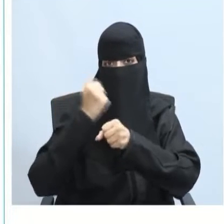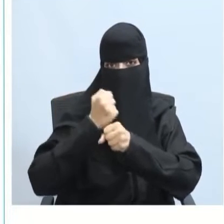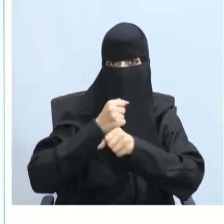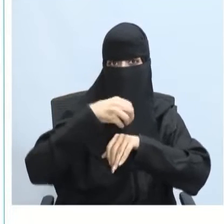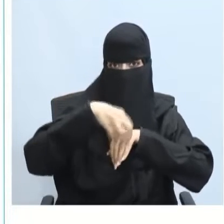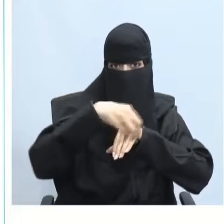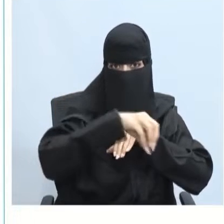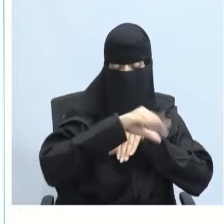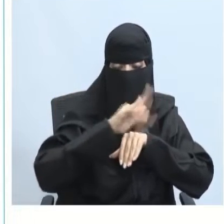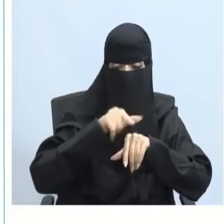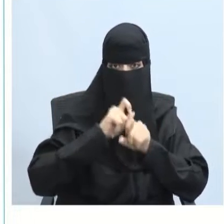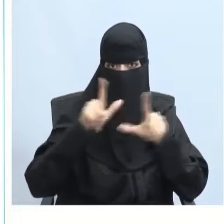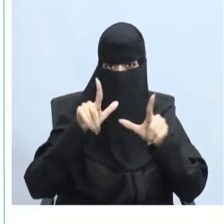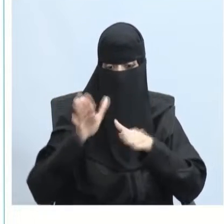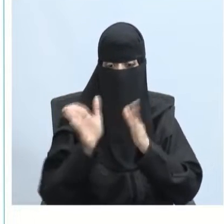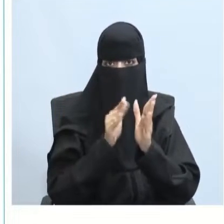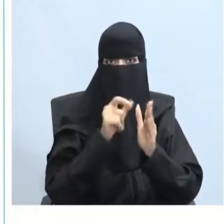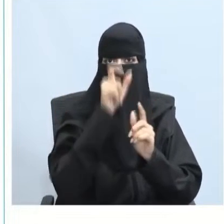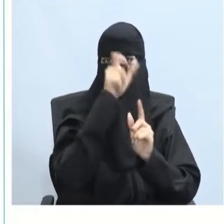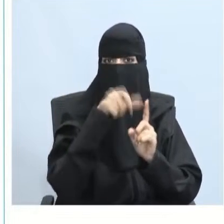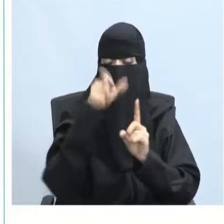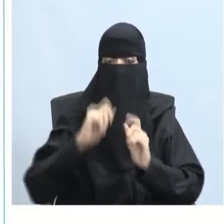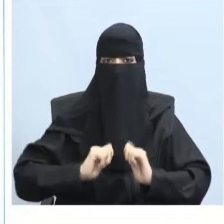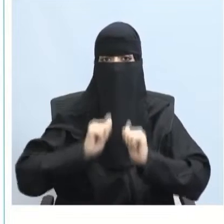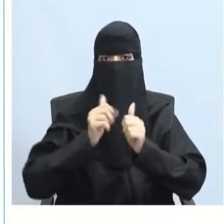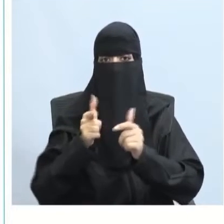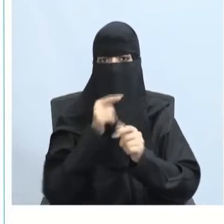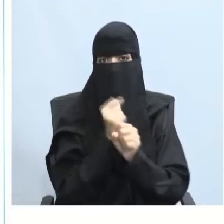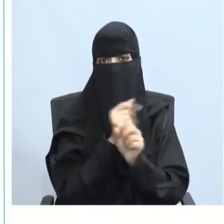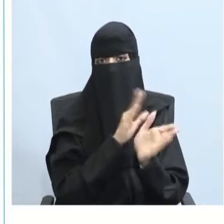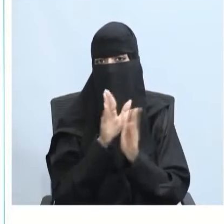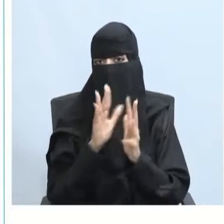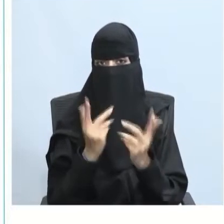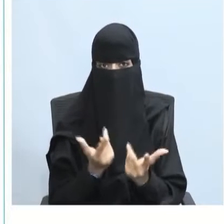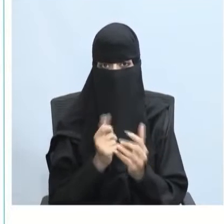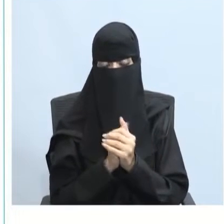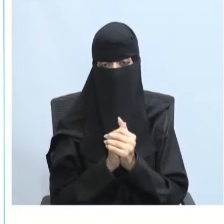الموظفين الذين يشغلون ال المها